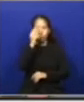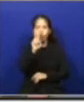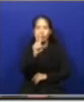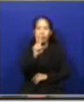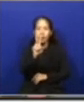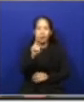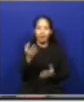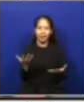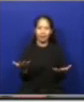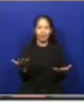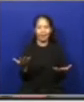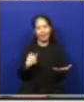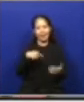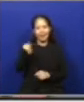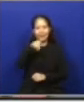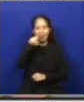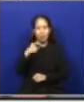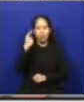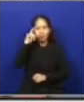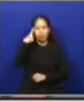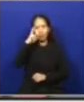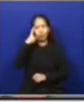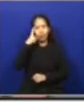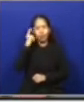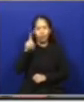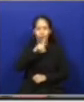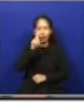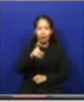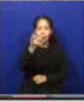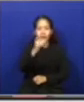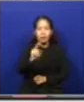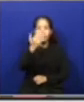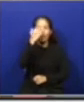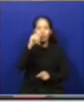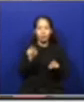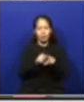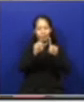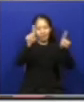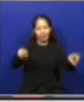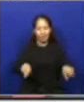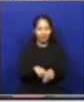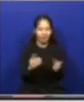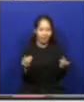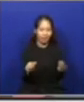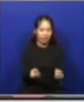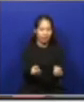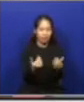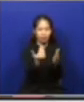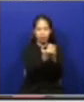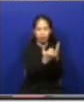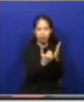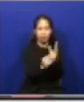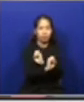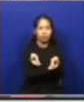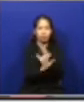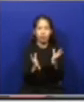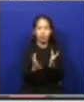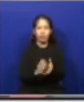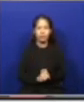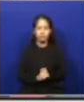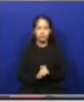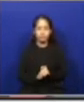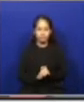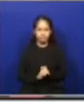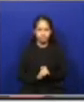ดิฉันจะตั้งคำถามดิฉันไม่รู้จะตั้งคำถามอะไรเพราะมันเป็นกรอบที่หละหลวมมากท่านทำให้รัฐบาลท่านท